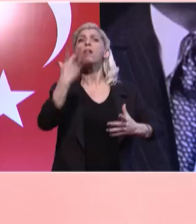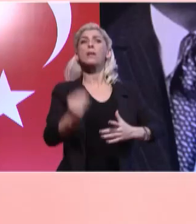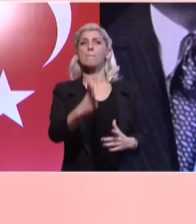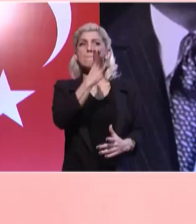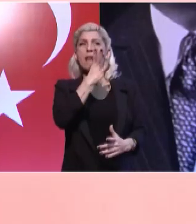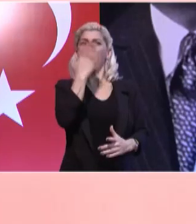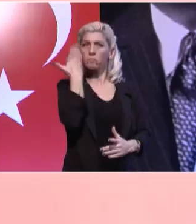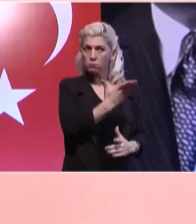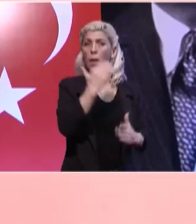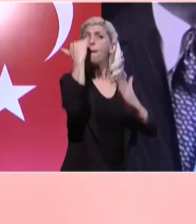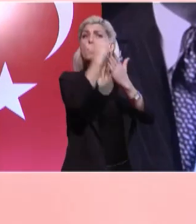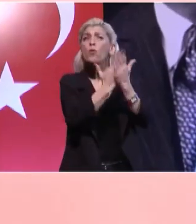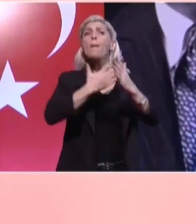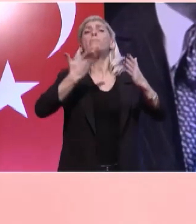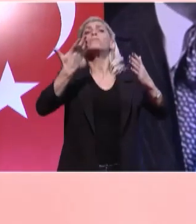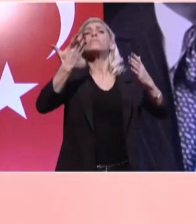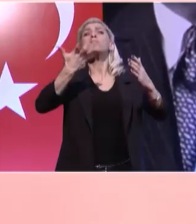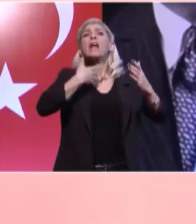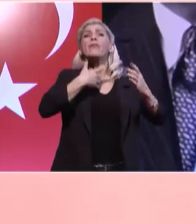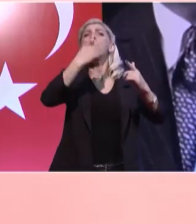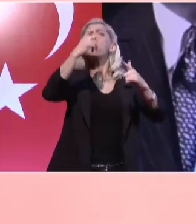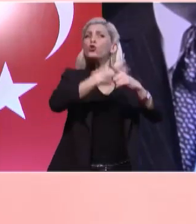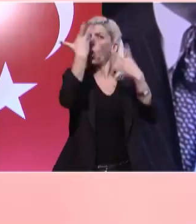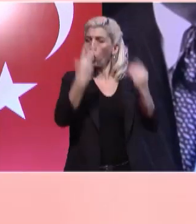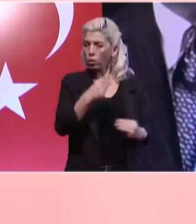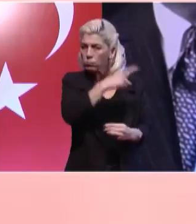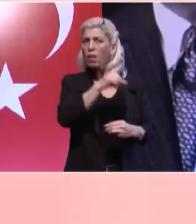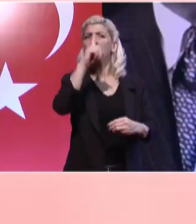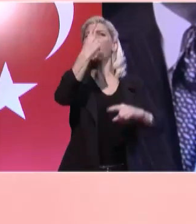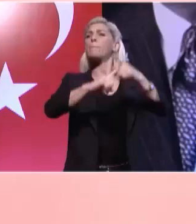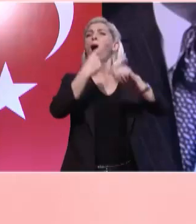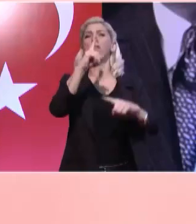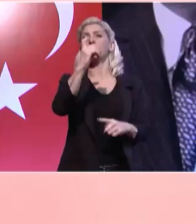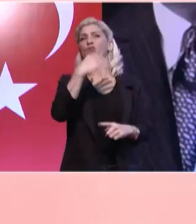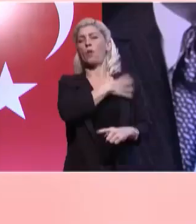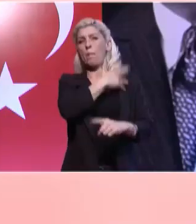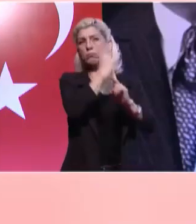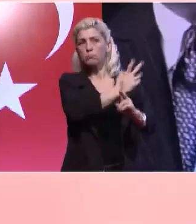bilen, programı, projesi olan tek parti yine Cumhuriyet Halk Partisi'dir.